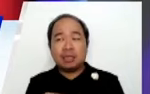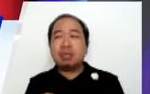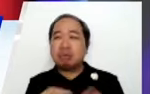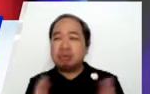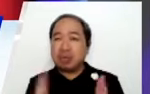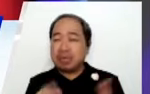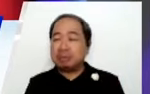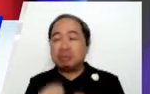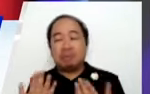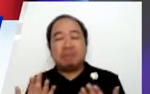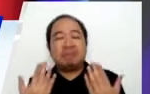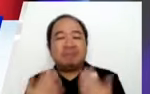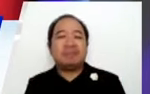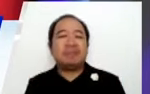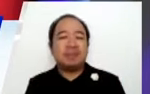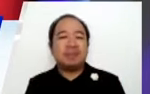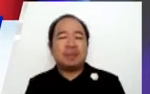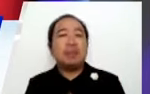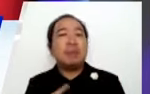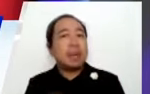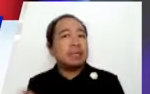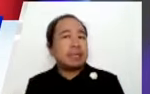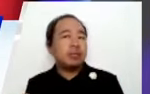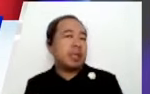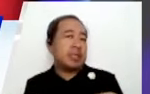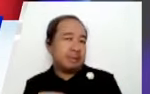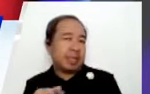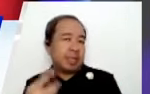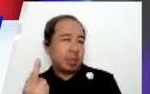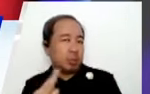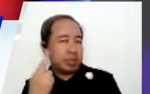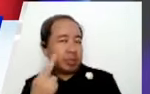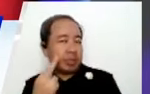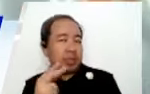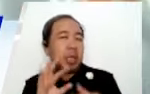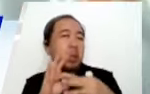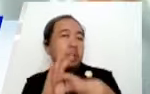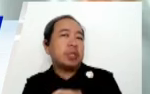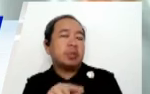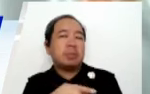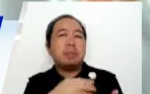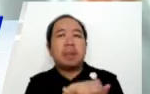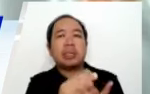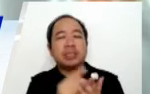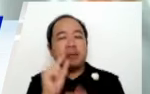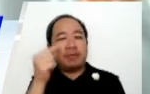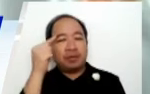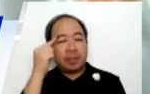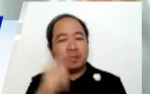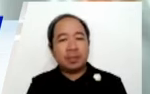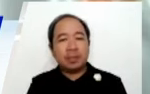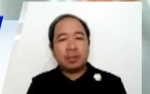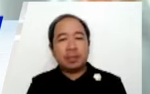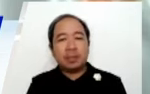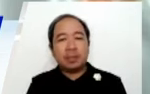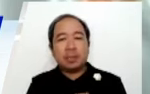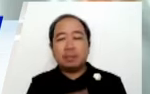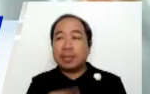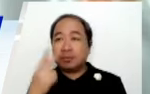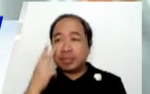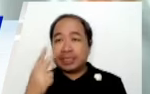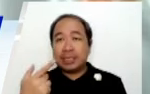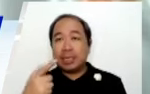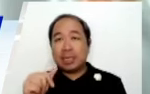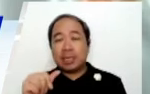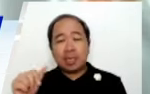Pero binahagi niya ang isa sa mga dahilan na ito kung may kaugnayan sa budget ng gobyerno. Pero kung basahin mo lang yung GAA at itrace mo kung